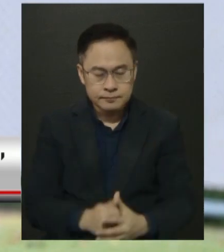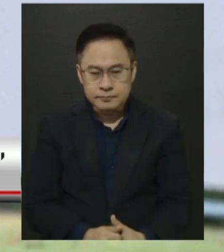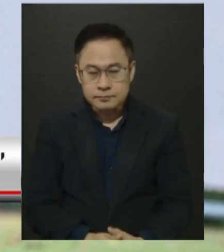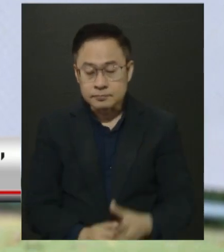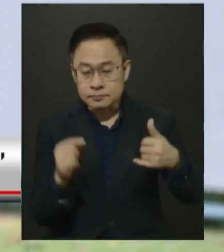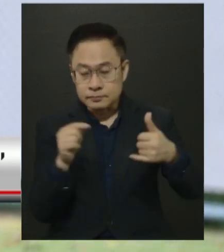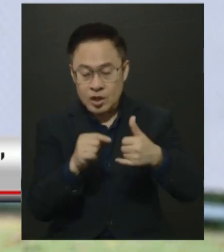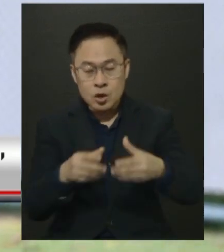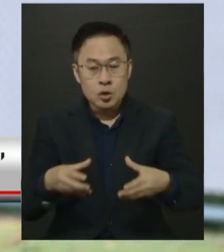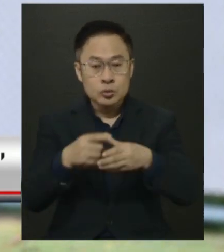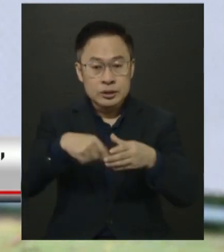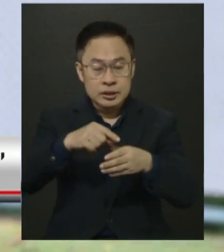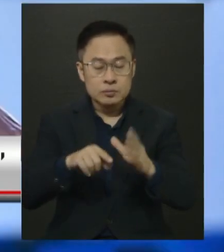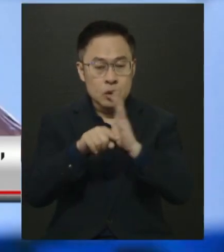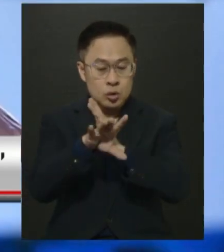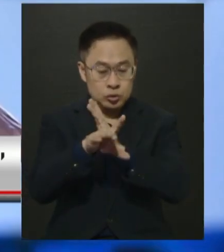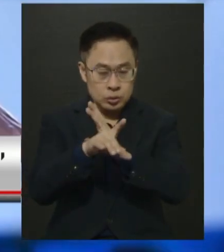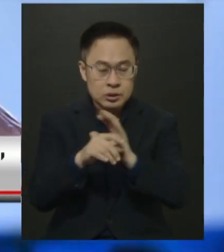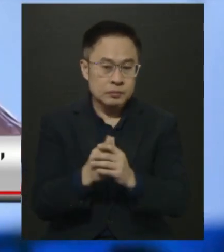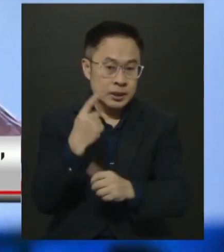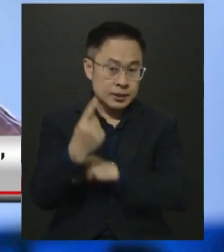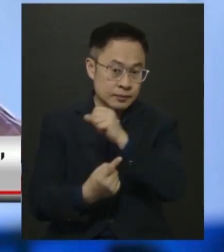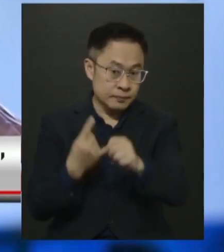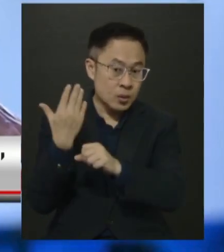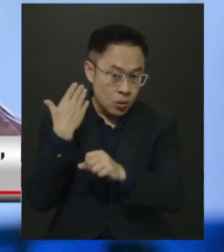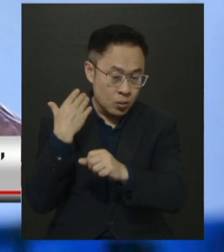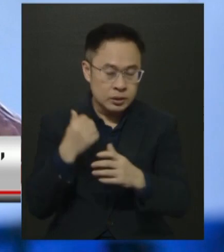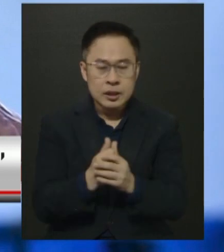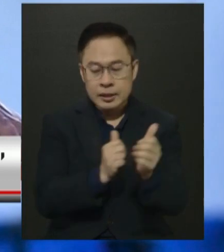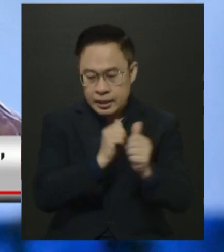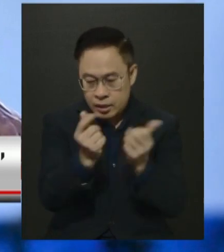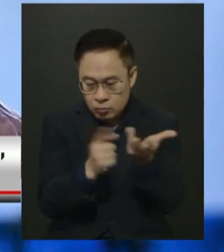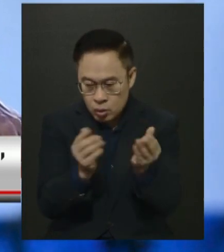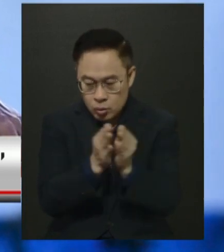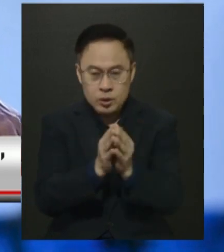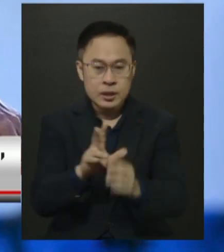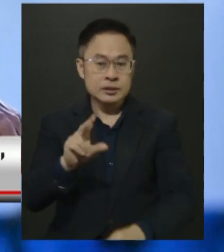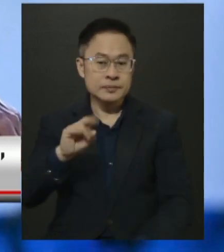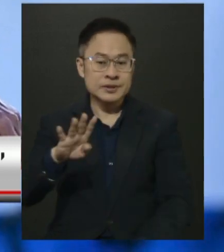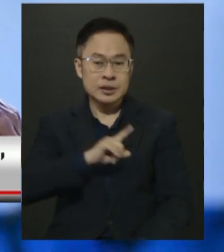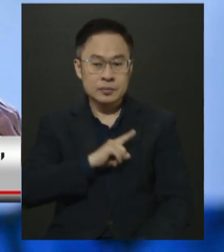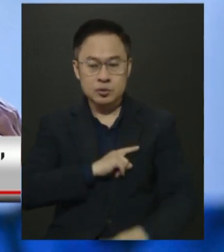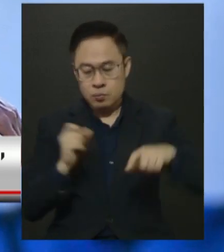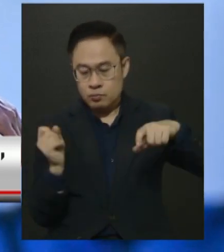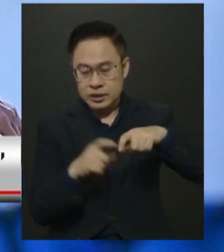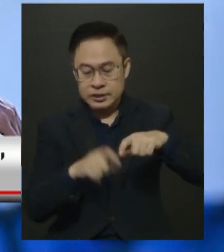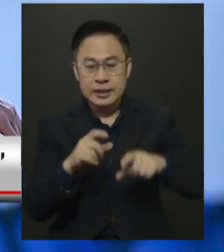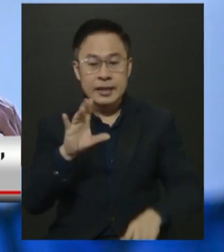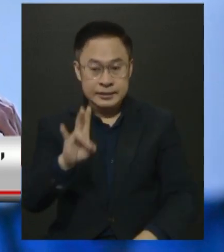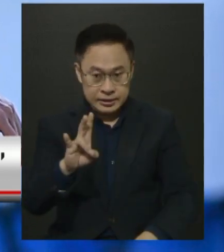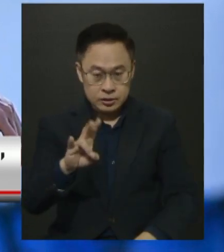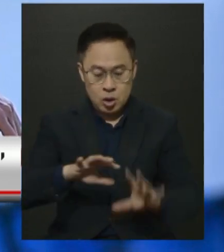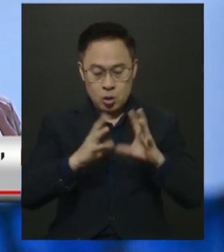แก้วกับชลบุรี FC ในฤดูกาลที่ผ่านมานะคะลงเล่นทุกรายการ34นัดยิงไป7ประตูกับ11แอสซิ